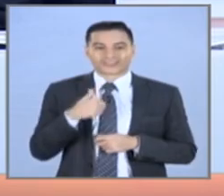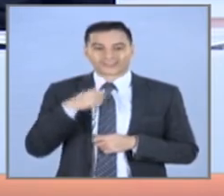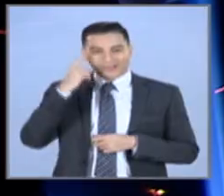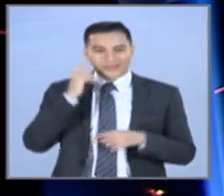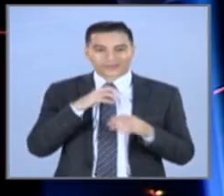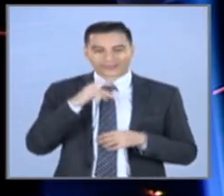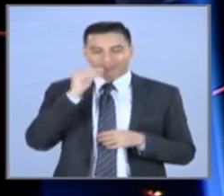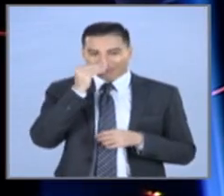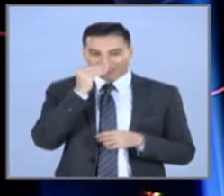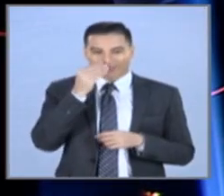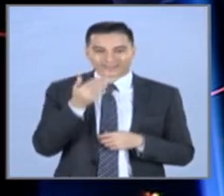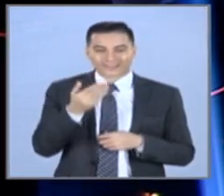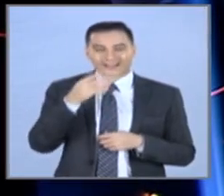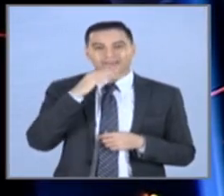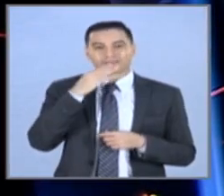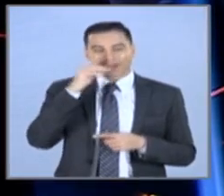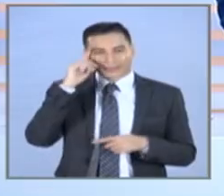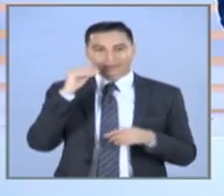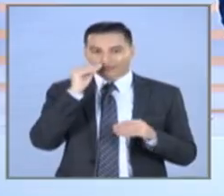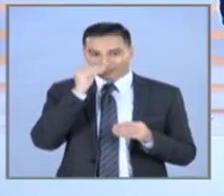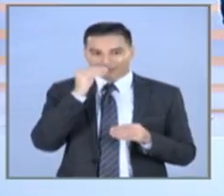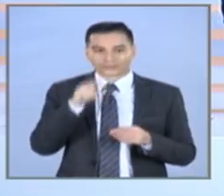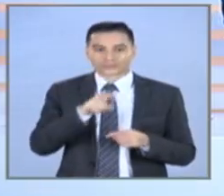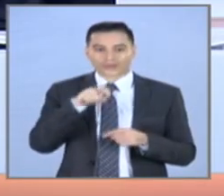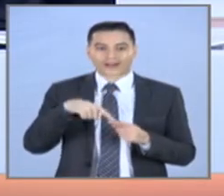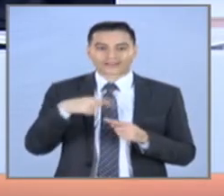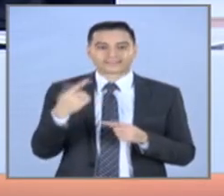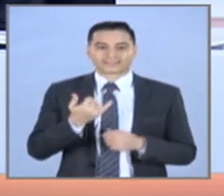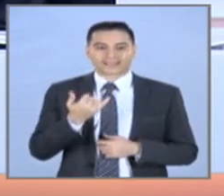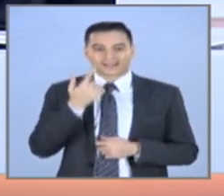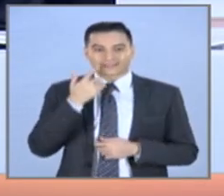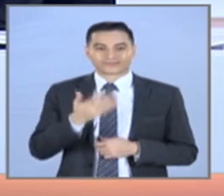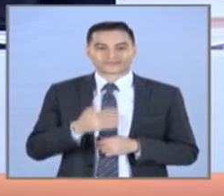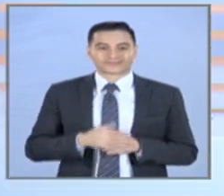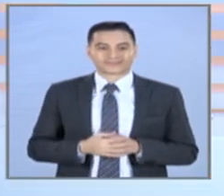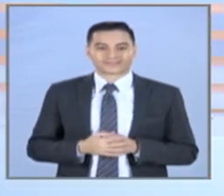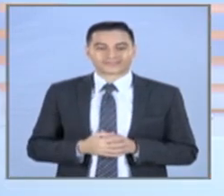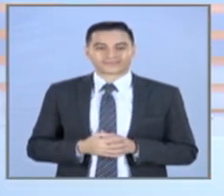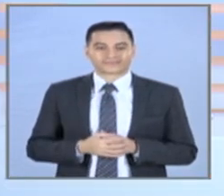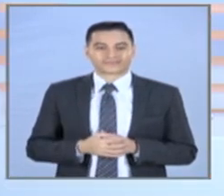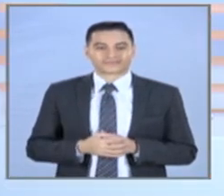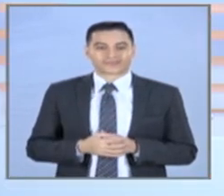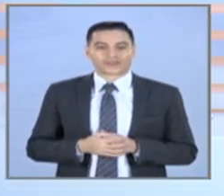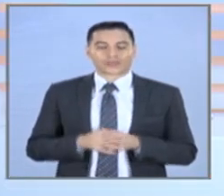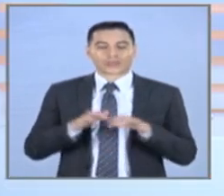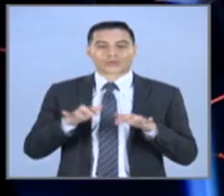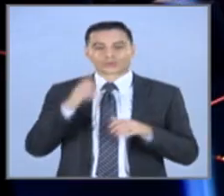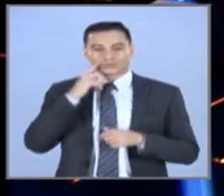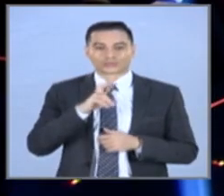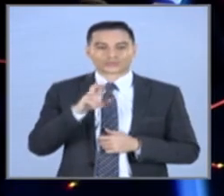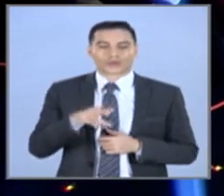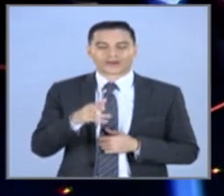دبسوكي دبسوكي. الحمد لله، دبسوني. السؤال اللي جاي سهل، سؤال سهل مش صعب. تكنولوجيا، والسؤال